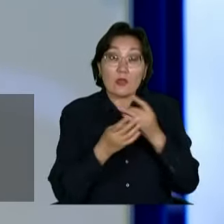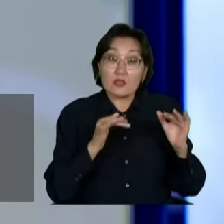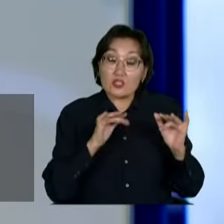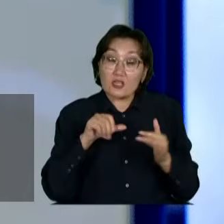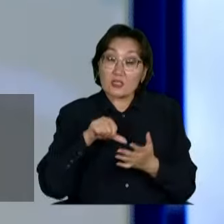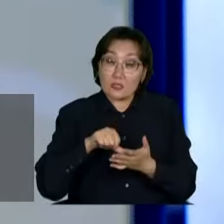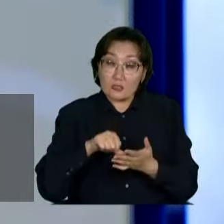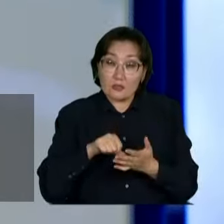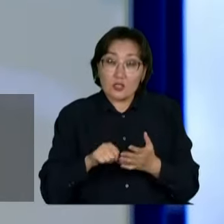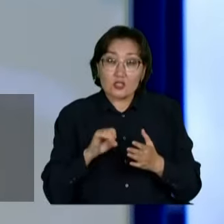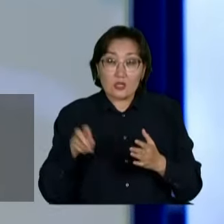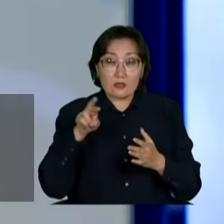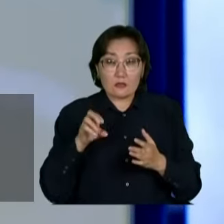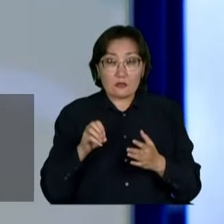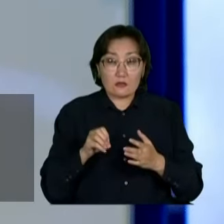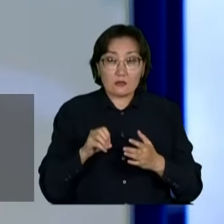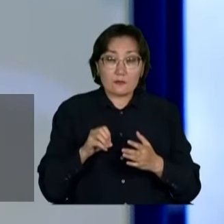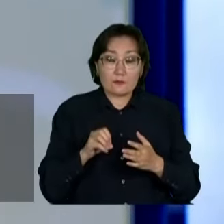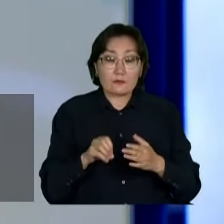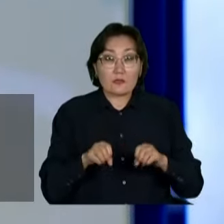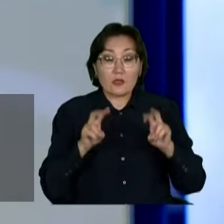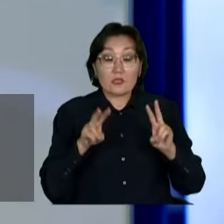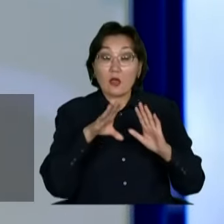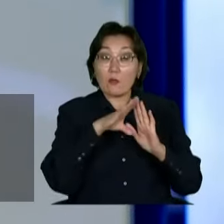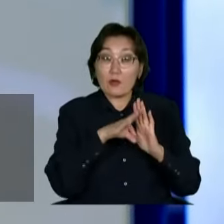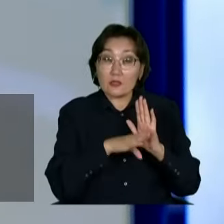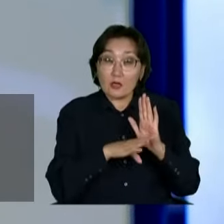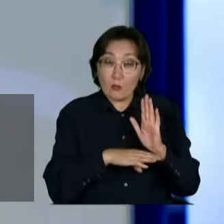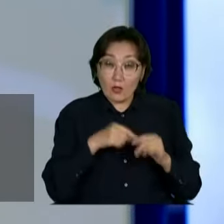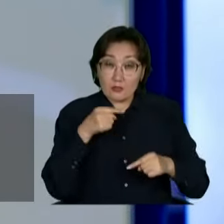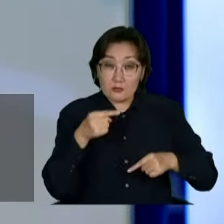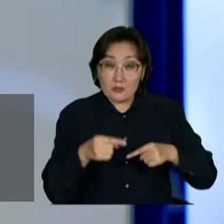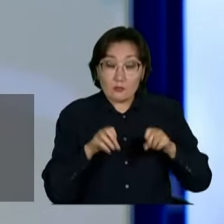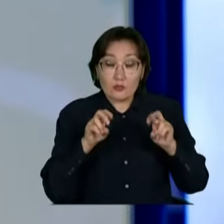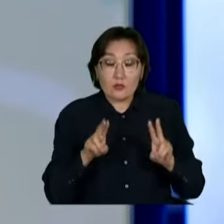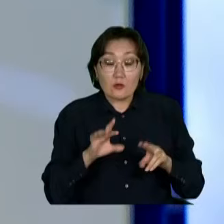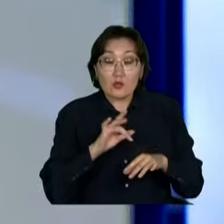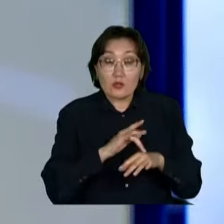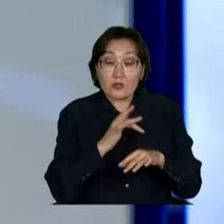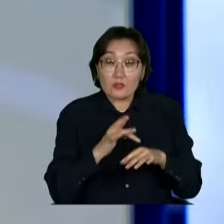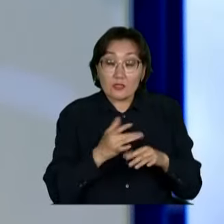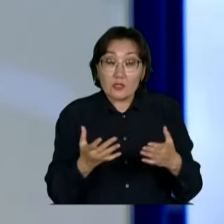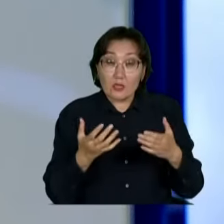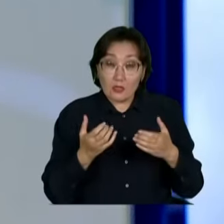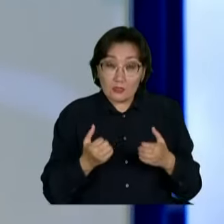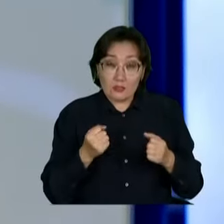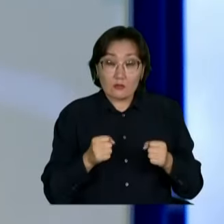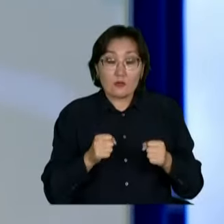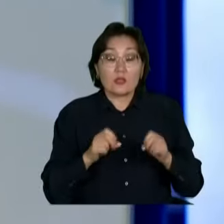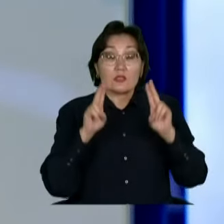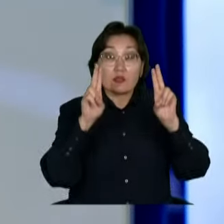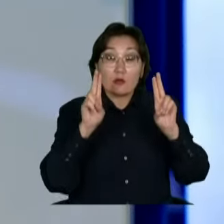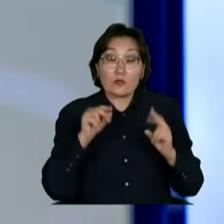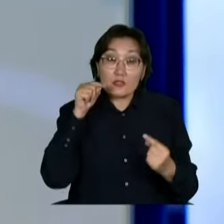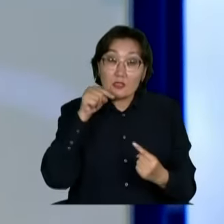қатысады және де арнайы бағдарламамен арнаулы әлеуметтік қызметтер түрлерін алады. Жаңағы стандартымызға